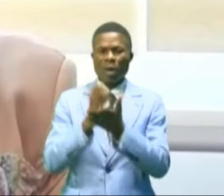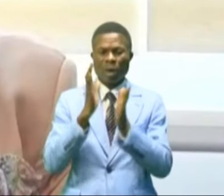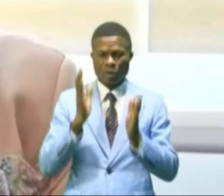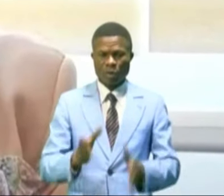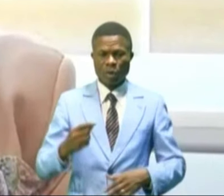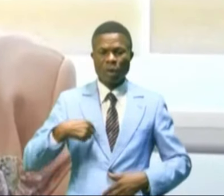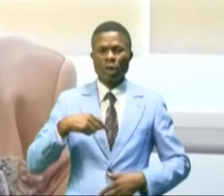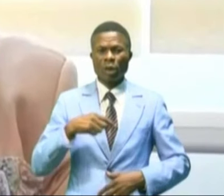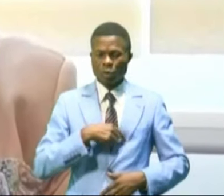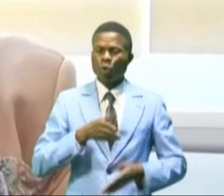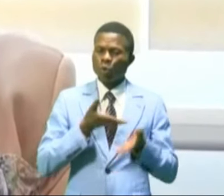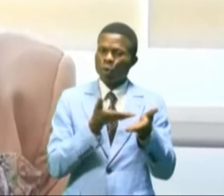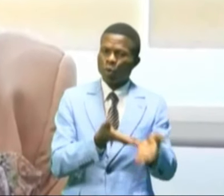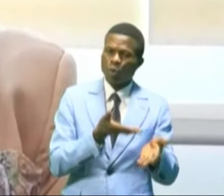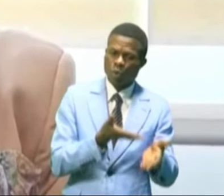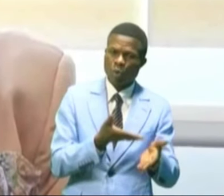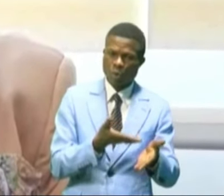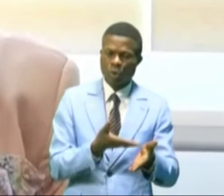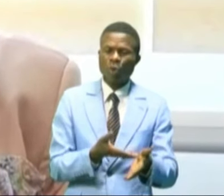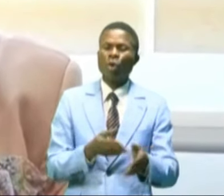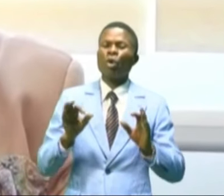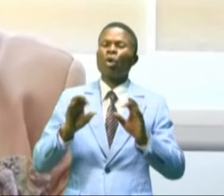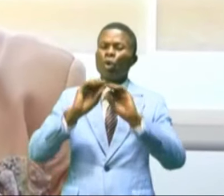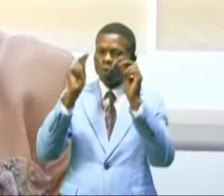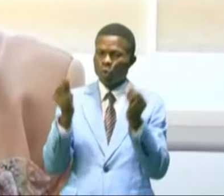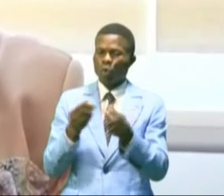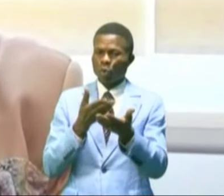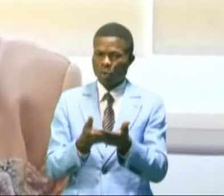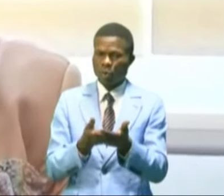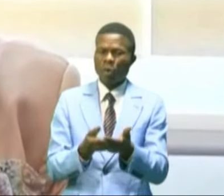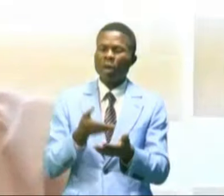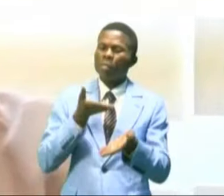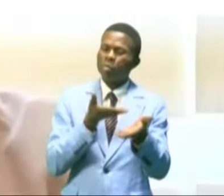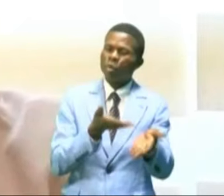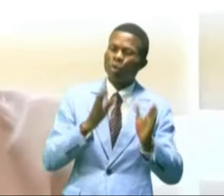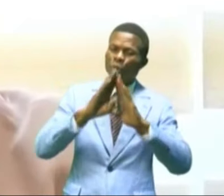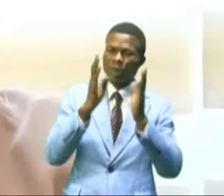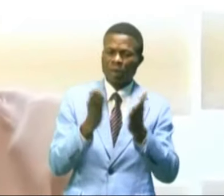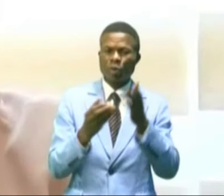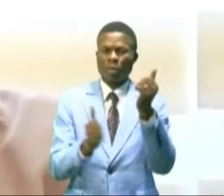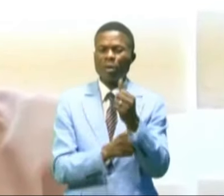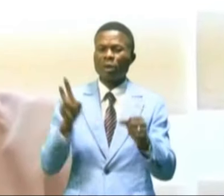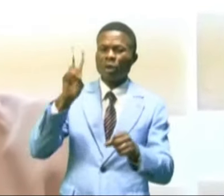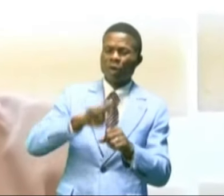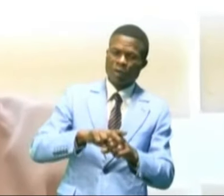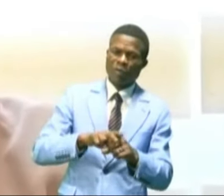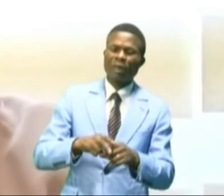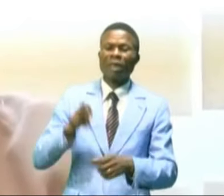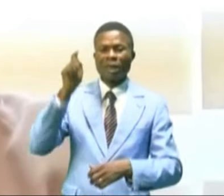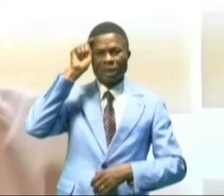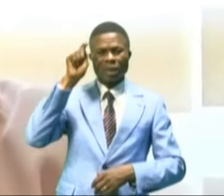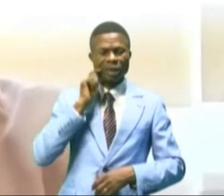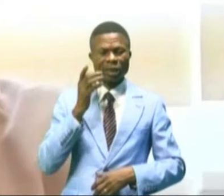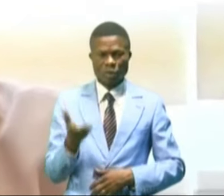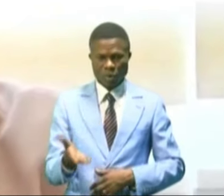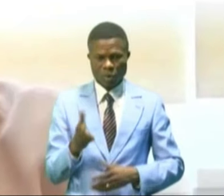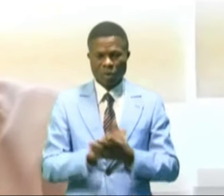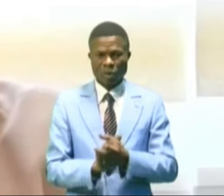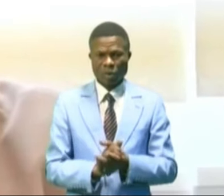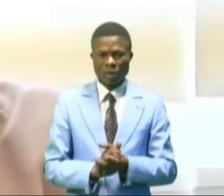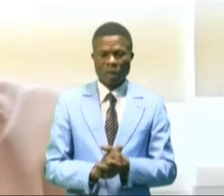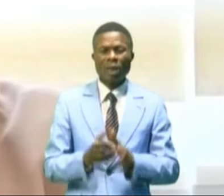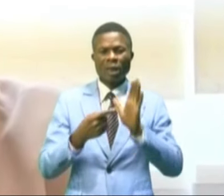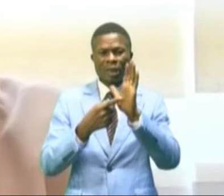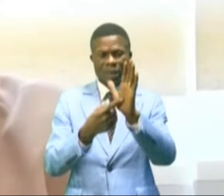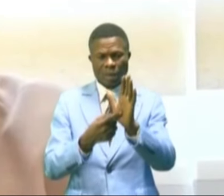allons accompagner le FONAREV durant tout le mandat. Nous serons sensibles partout où il y aura des victimes. Ça commence par chez